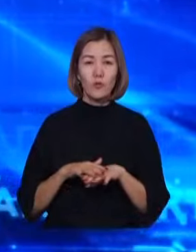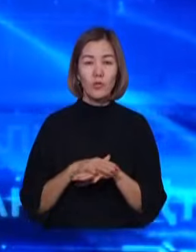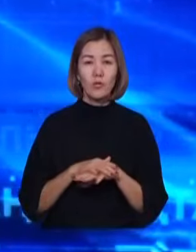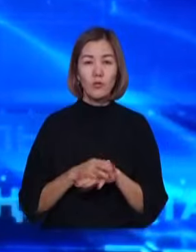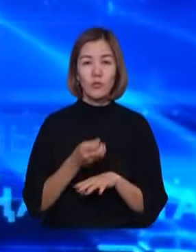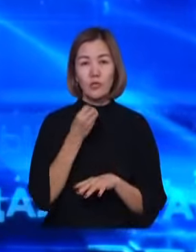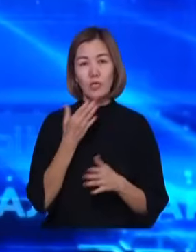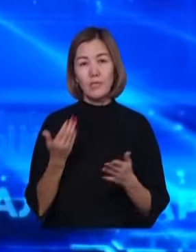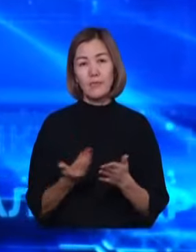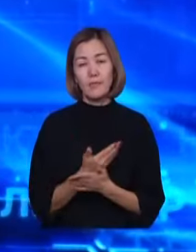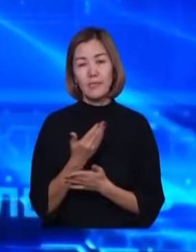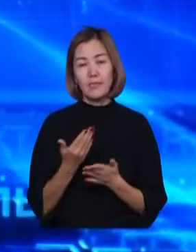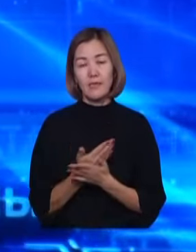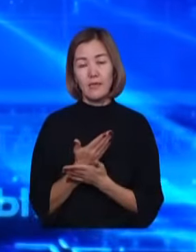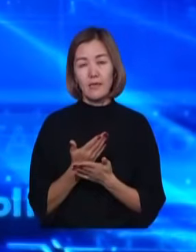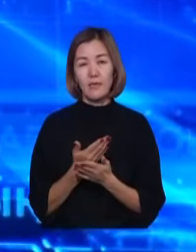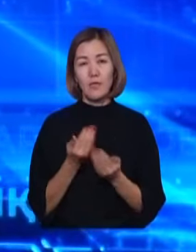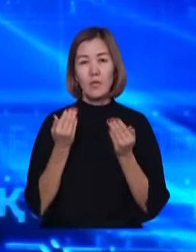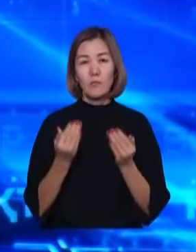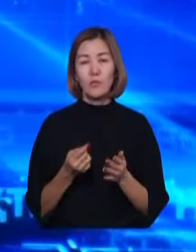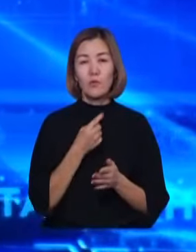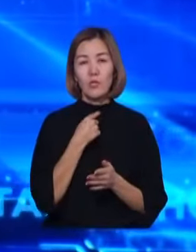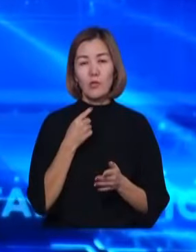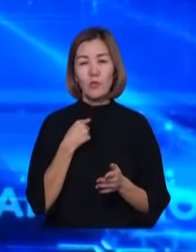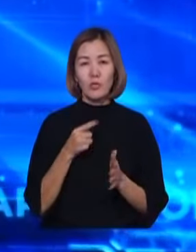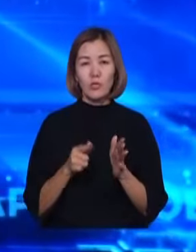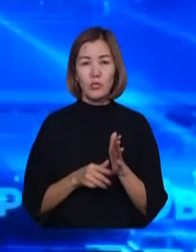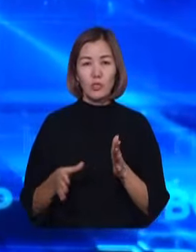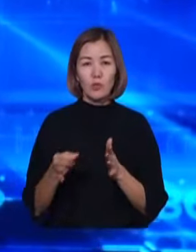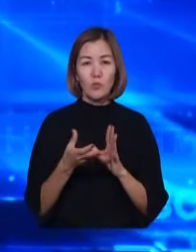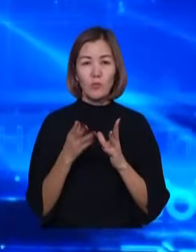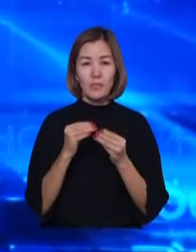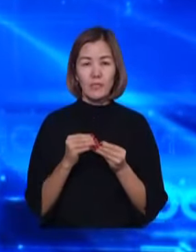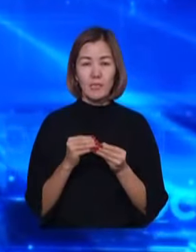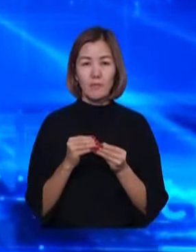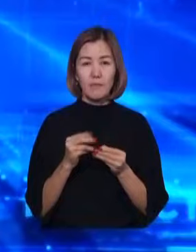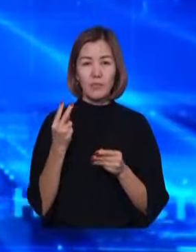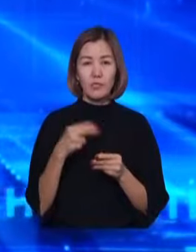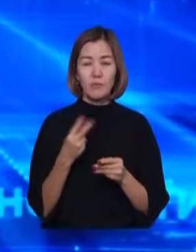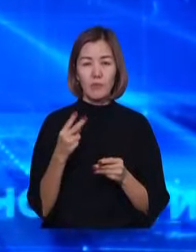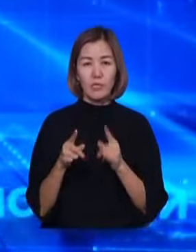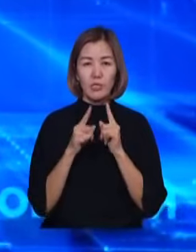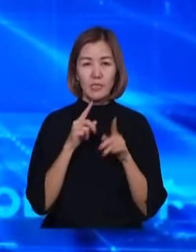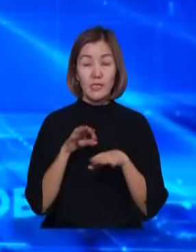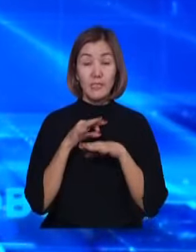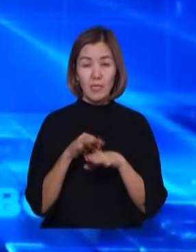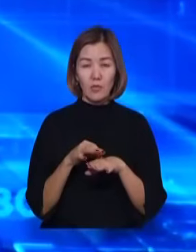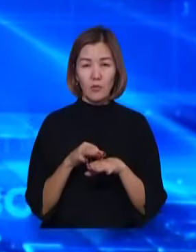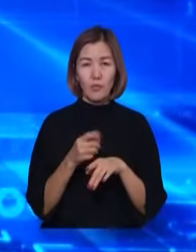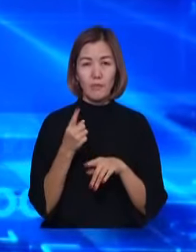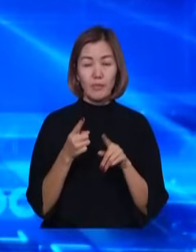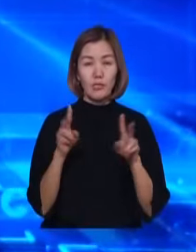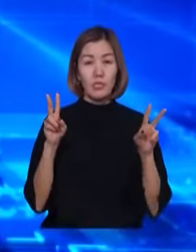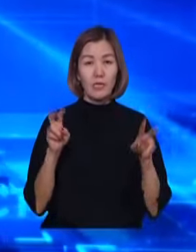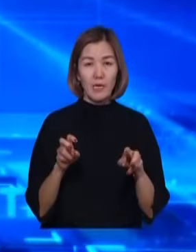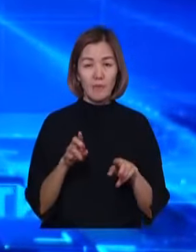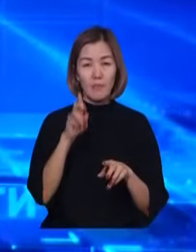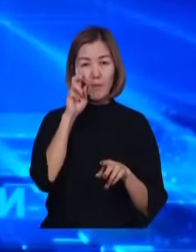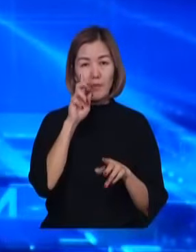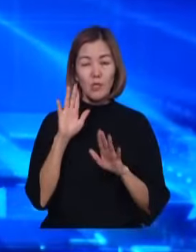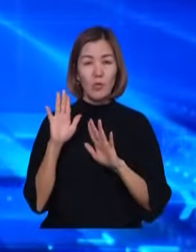Аймақ тұрғындары үшін маңызды мәселелерді шешті. Бүгін Талдықорғанда Жетісу облыстық мәслихатының кезектен тыс 22-ші сессиясы